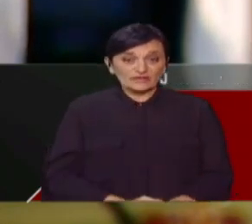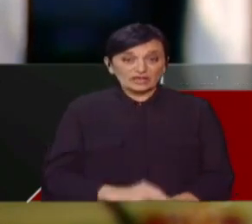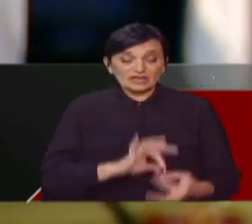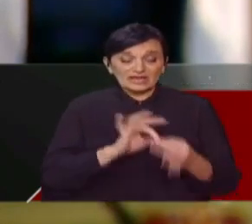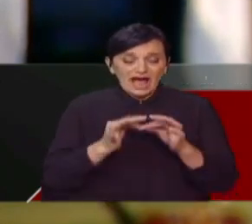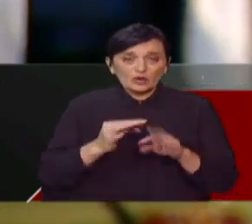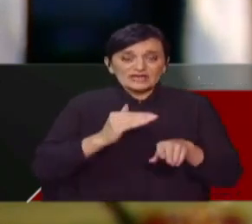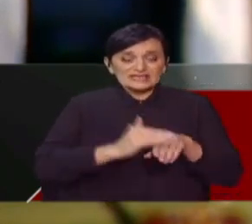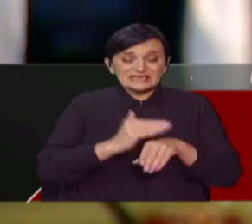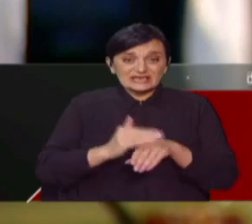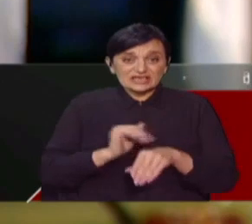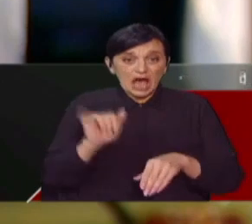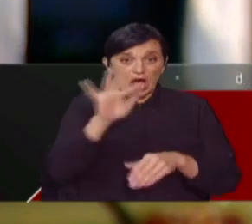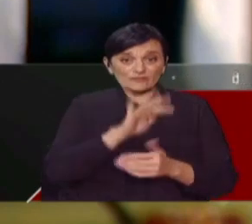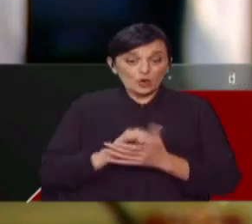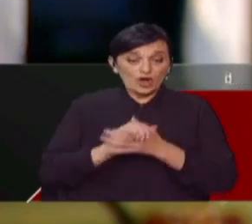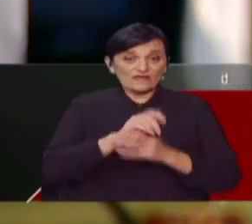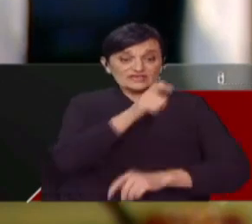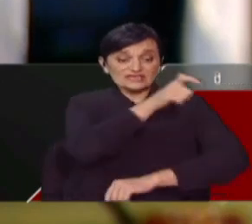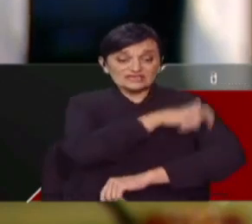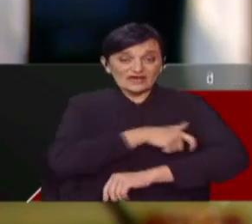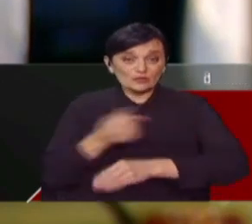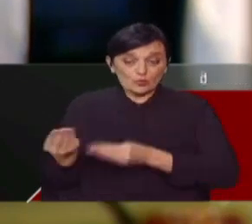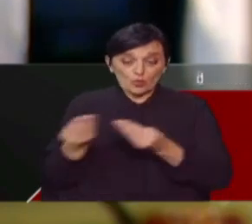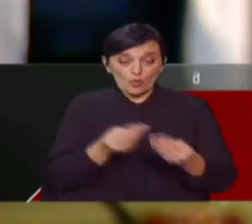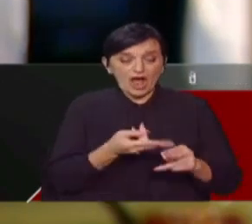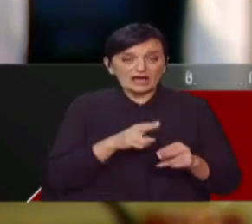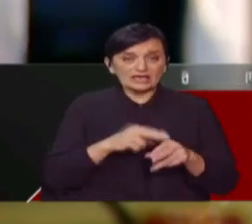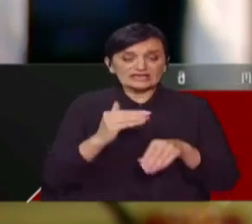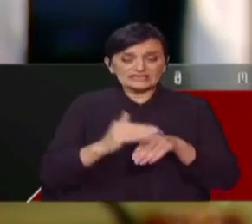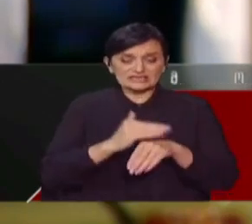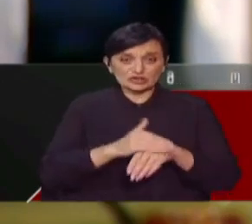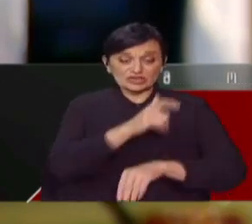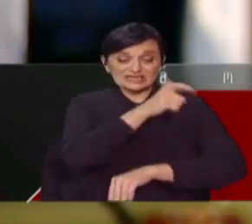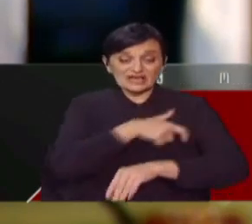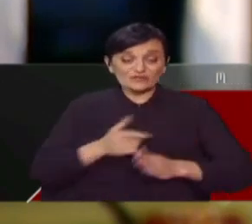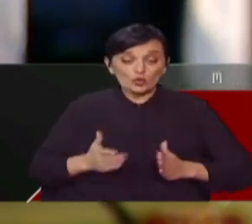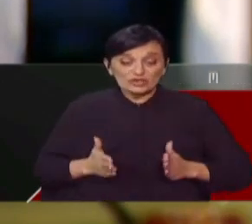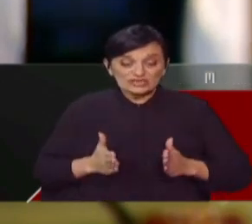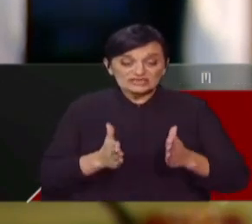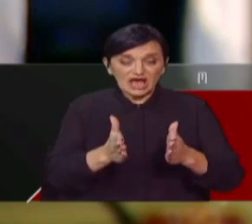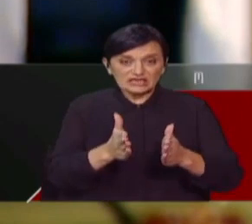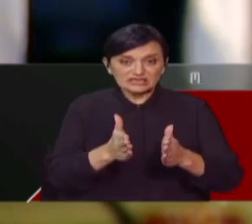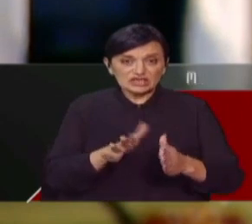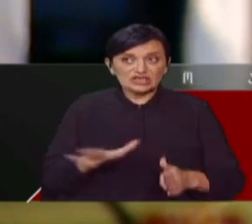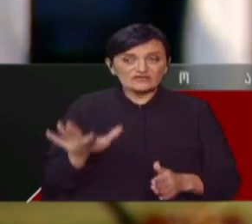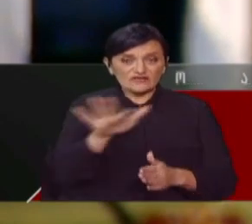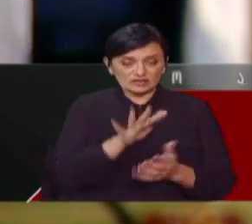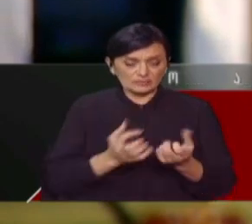გარკვეული სიკეთეები, რომელიც ევროკავშირში წევრობას მოაქვს, ეს სიკეთეები წევრობის გზაზევე ქვეყნებმა მიიღონ.